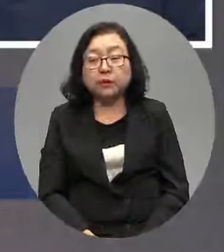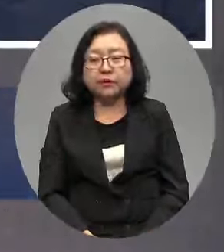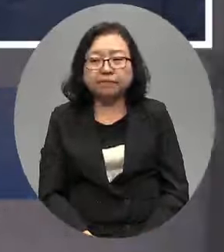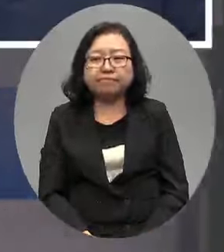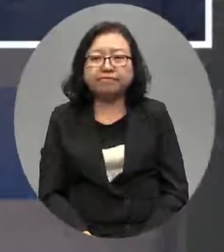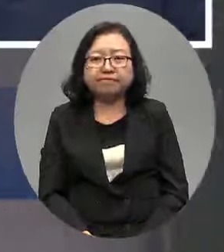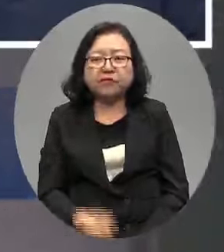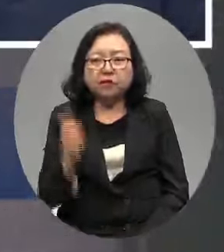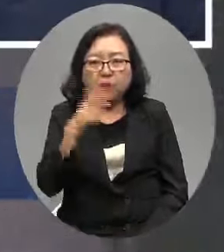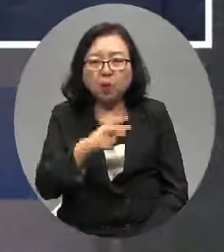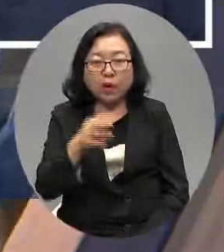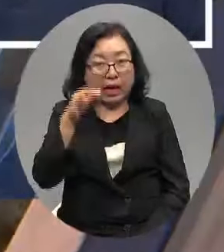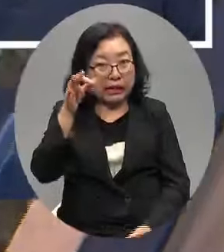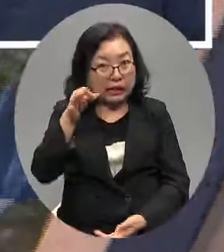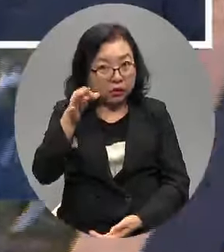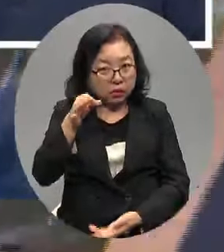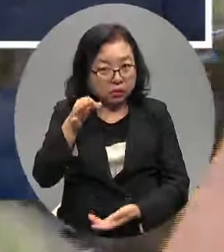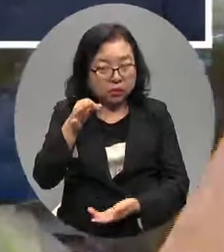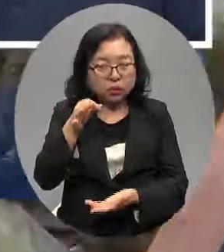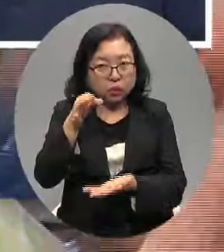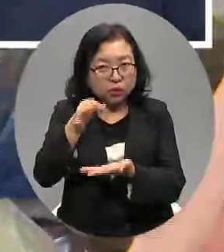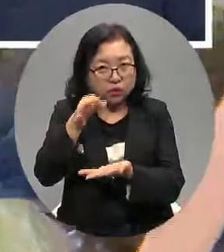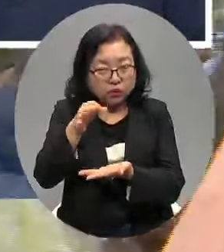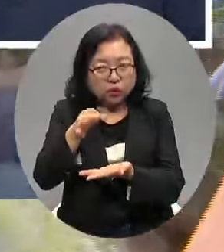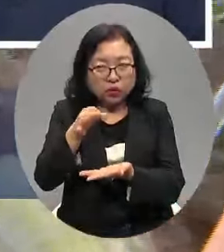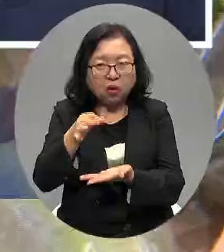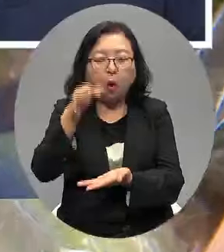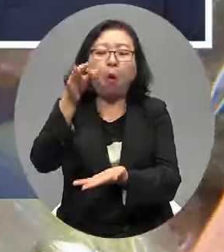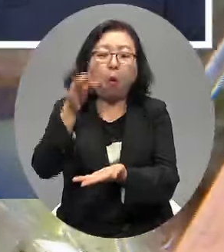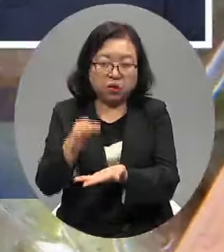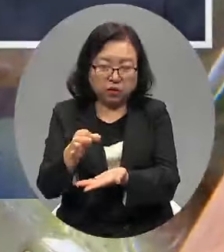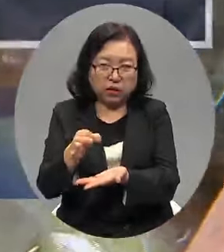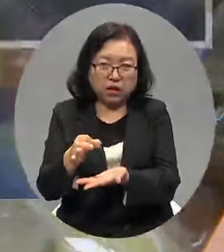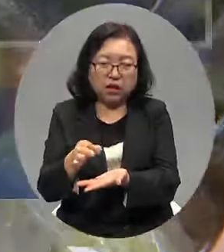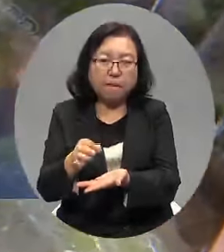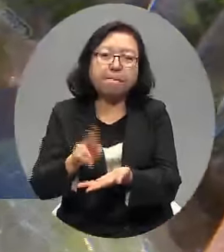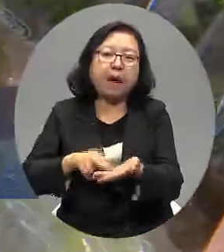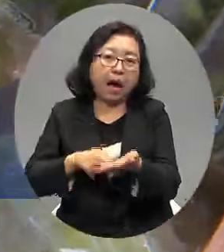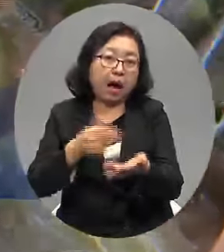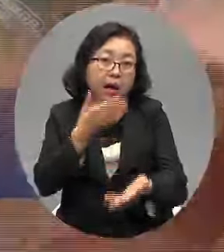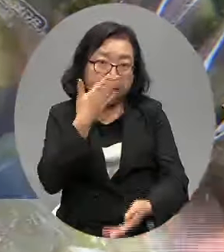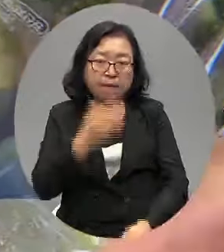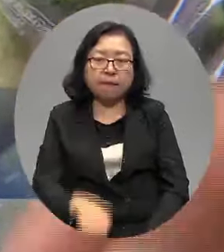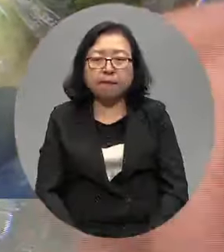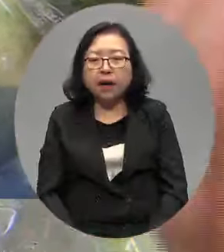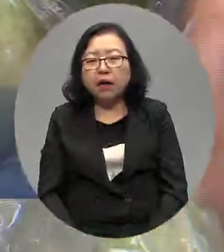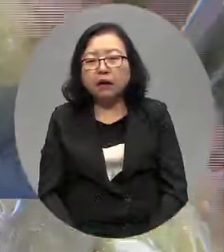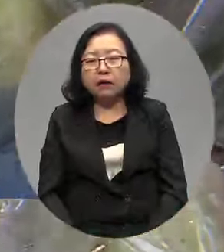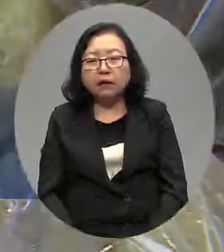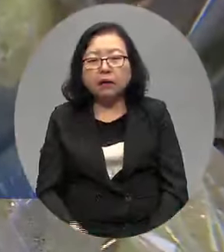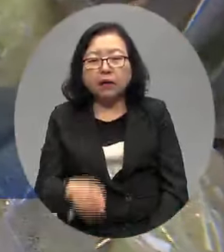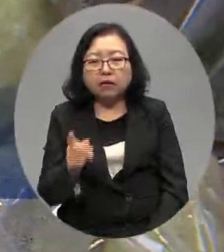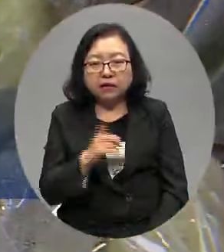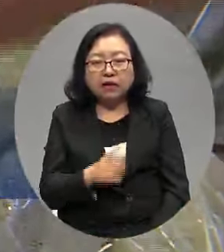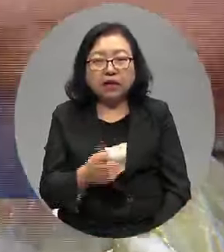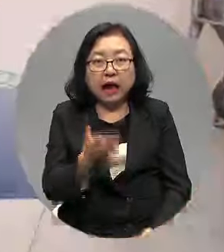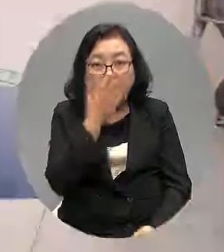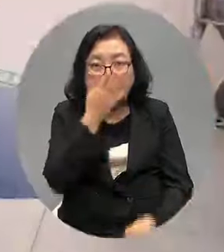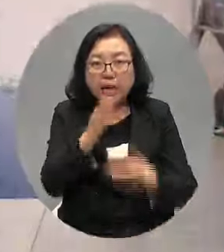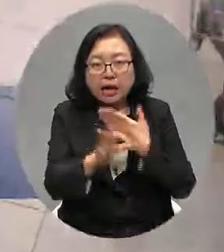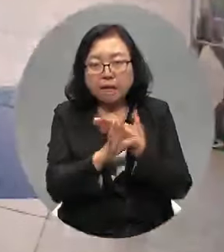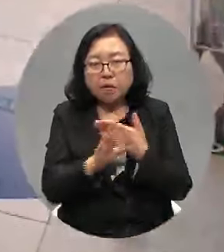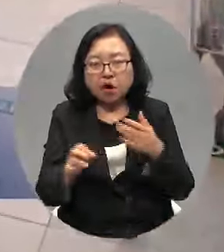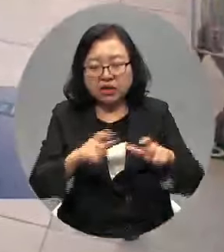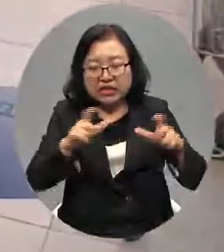유지되며 가격 또한 그거보다 훨씬 낮게. 가급적이면 로컬푸드로 이용해서 사고